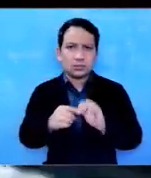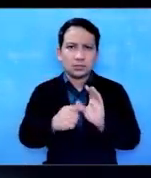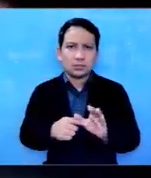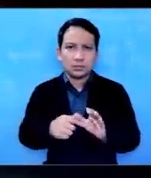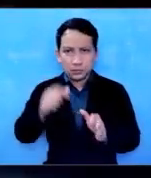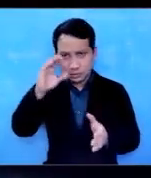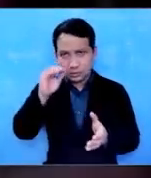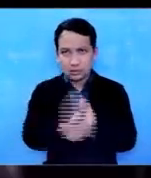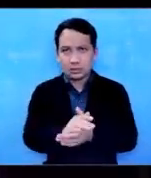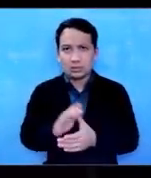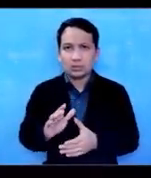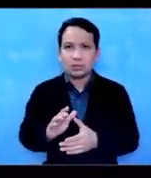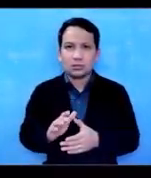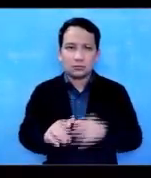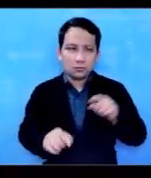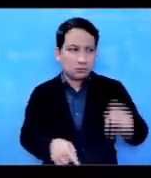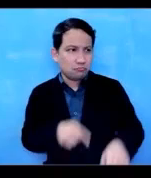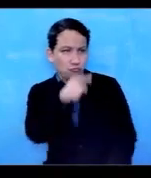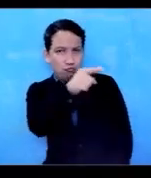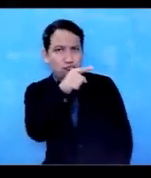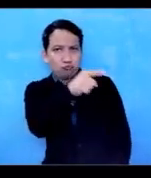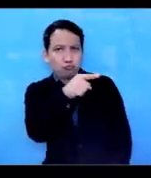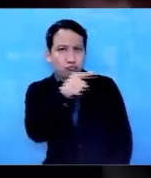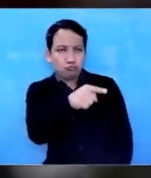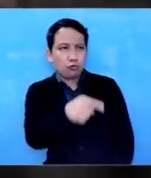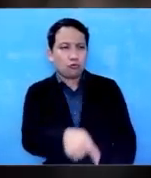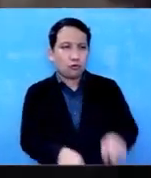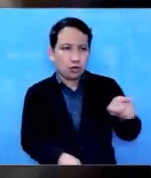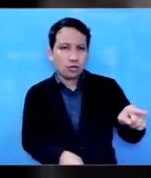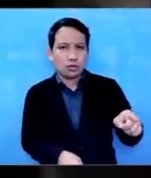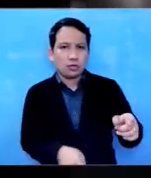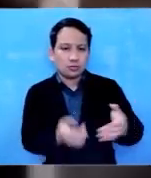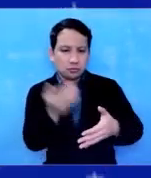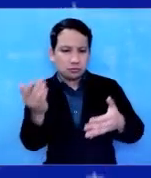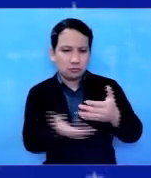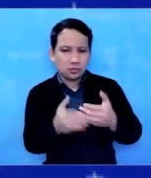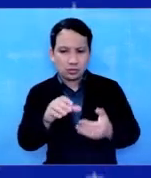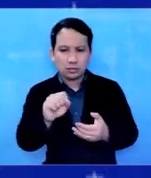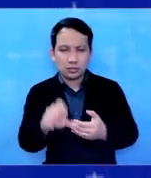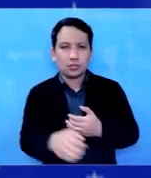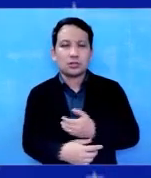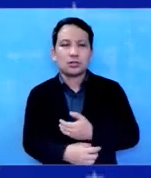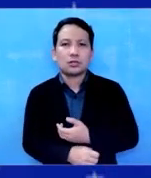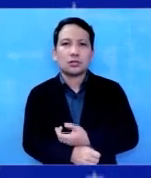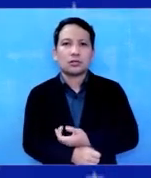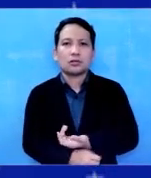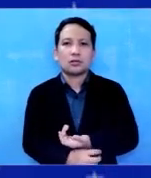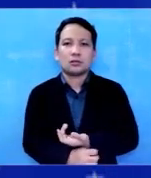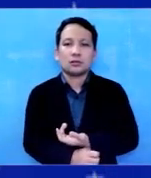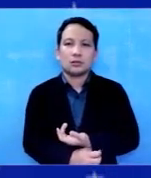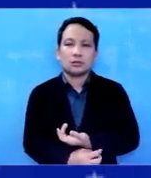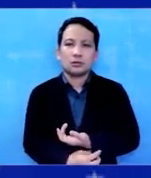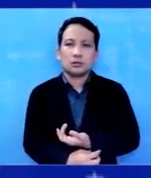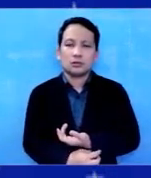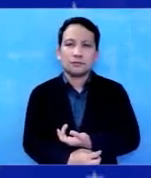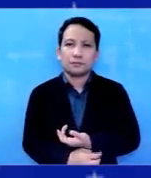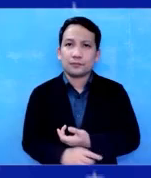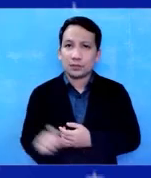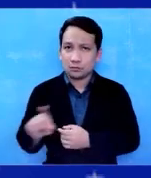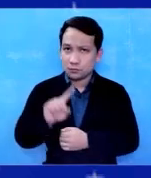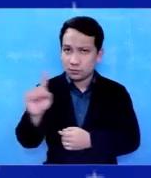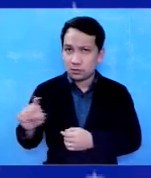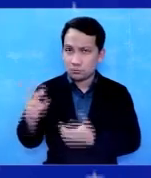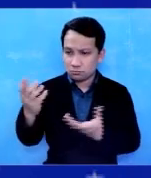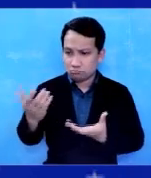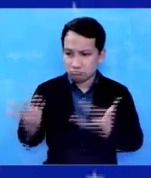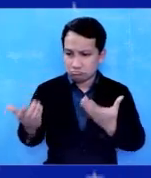Balayman. Tinuturo-turo siya at sinabihan na pa-filean daw siya ng kaso. At nung nagtanong ng nagsabi pa na